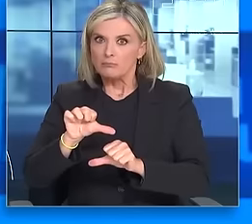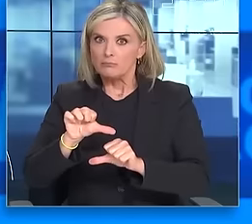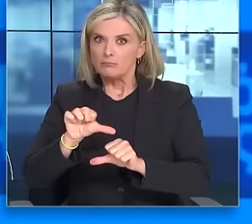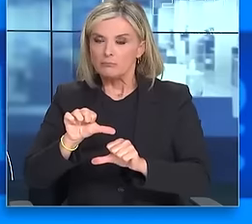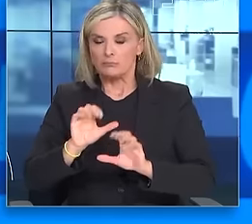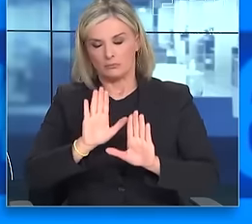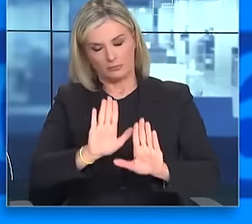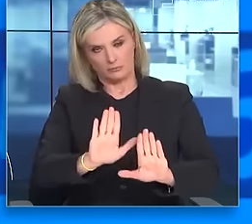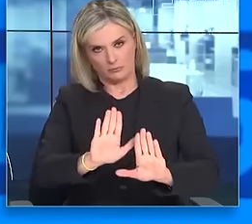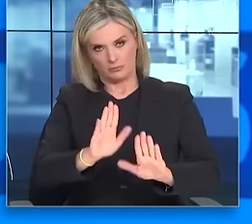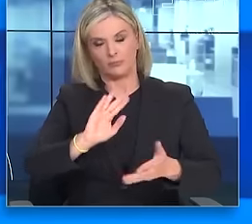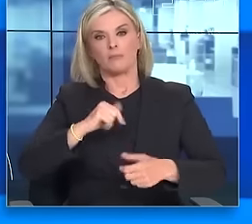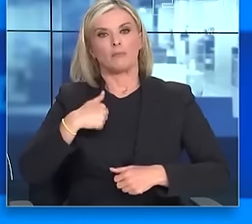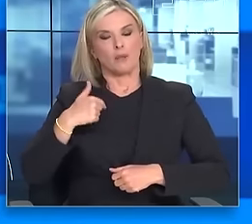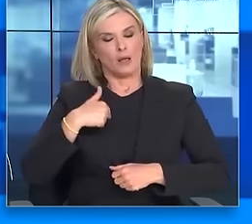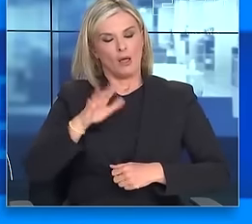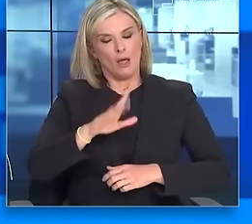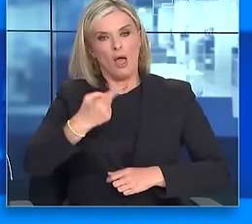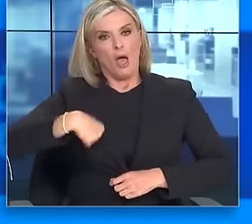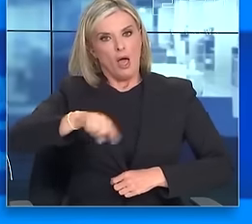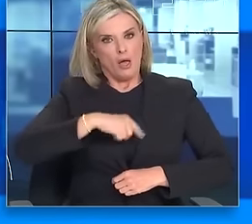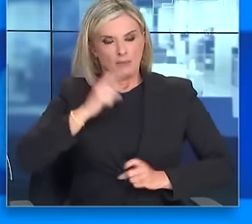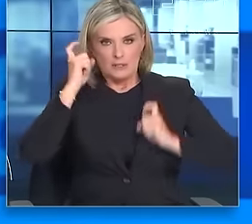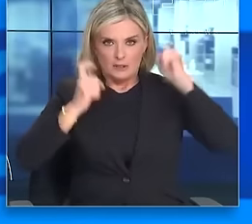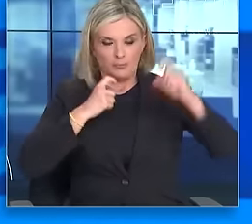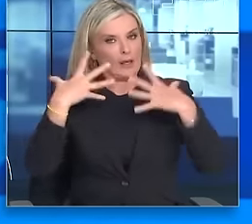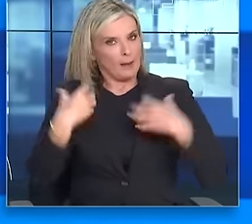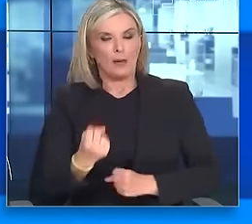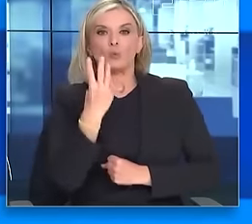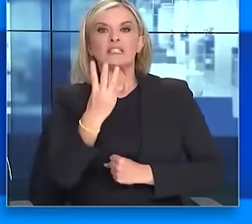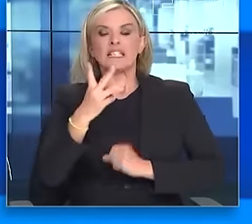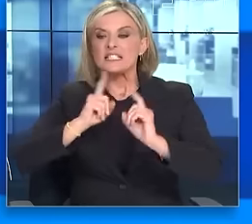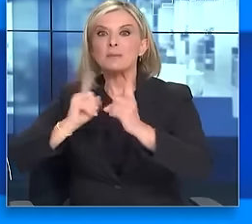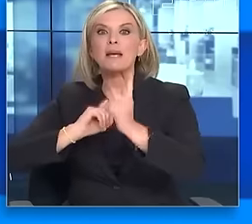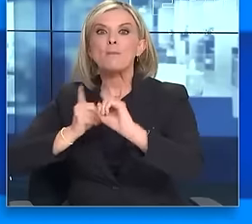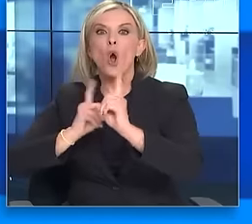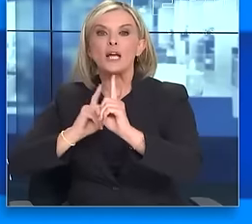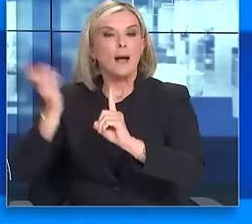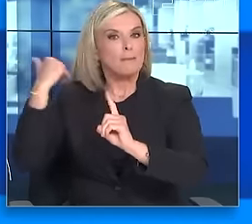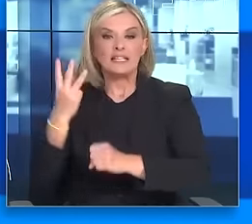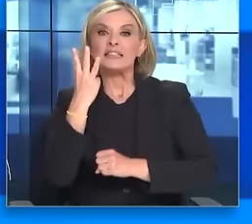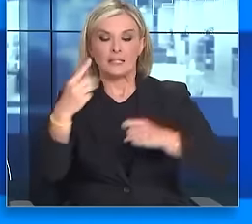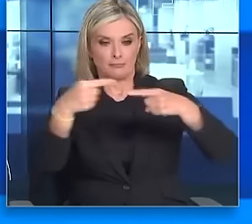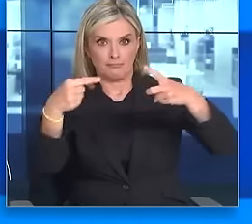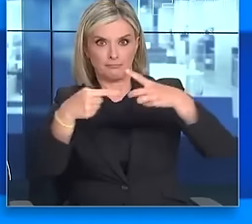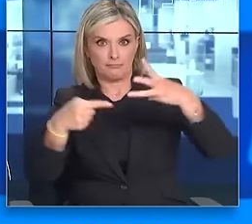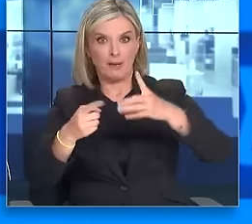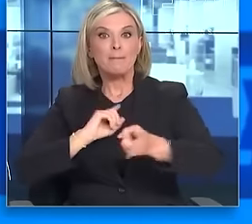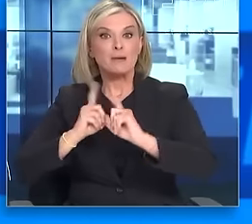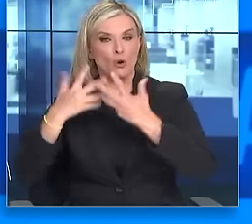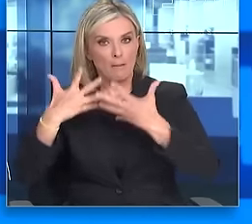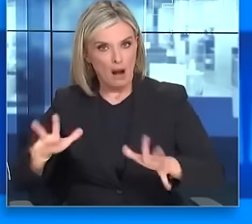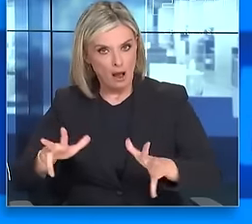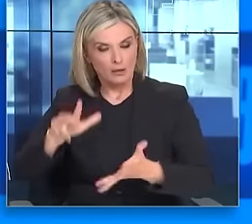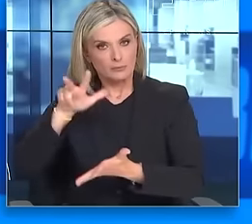πρόκειται να φέρουμε προς κύρωση τα τρία μνημόνια τα οποία απορρέουν από τη συμφωνία. Και τώρα δικαιώνεται